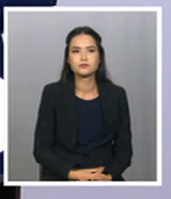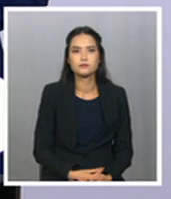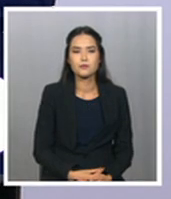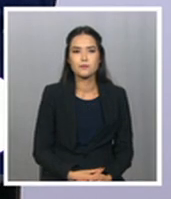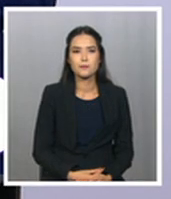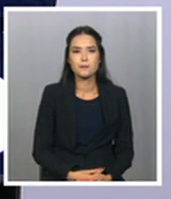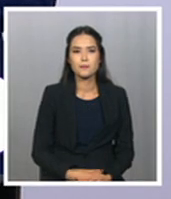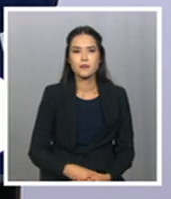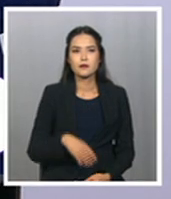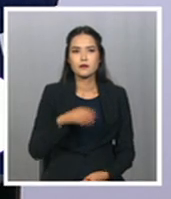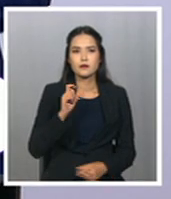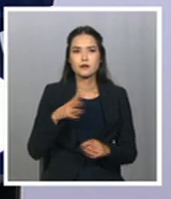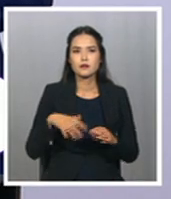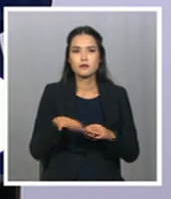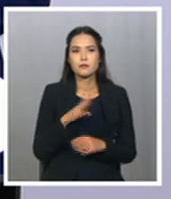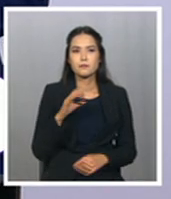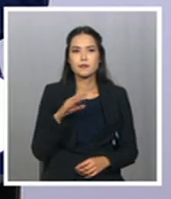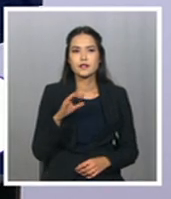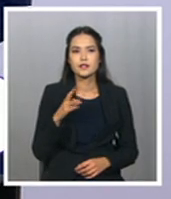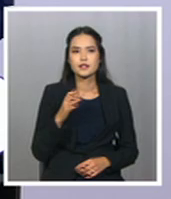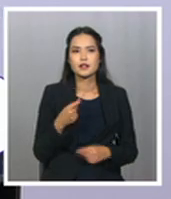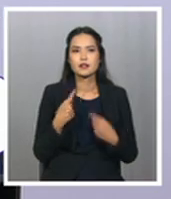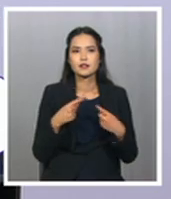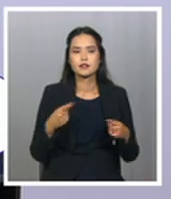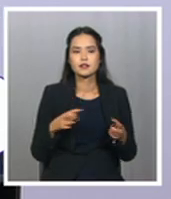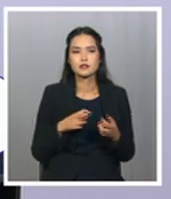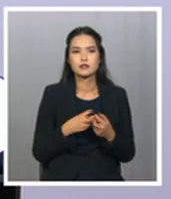Қарқаралы петициясында тағы да қаралған мәселелер: